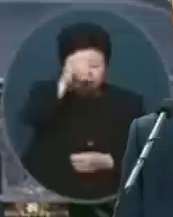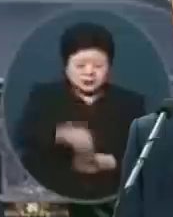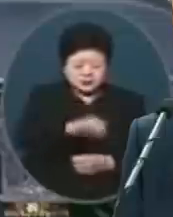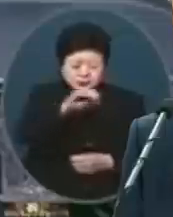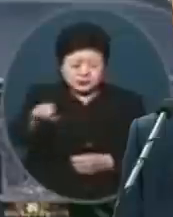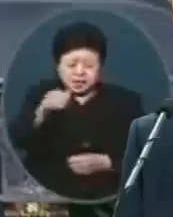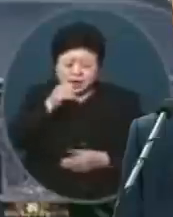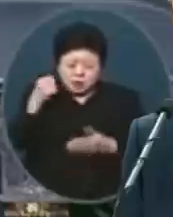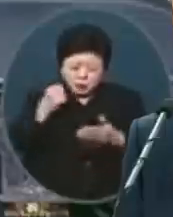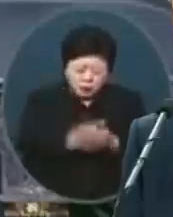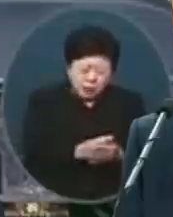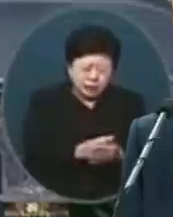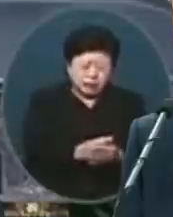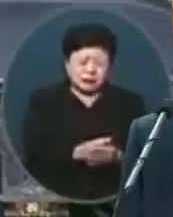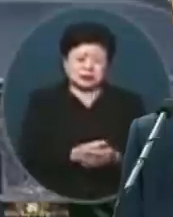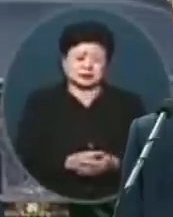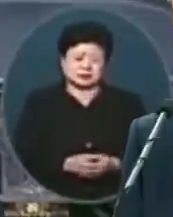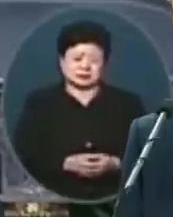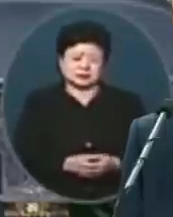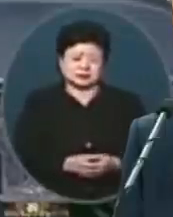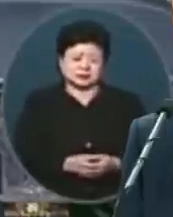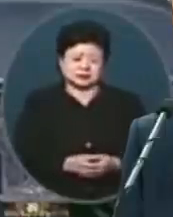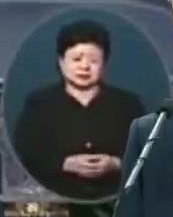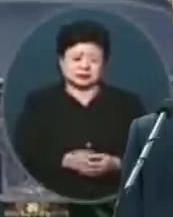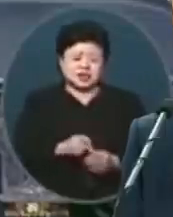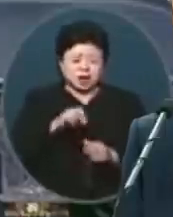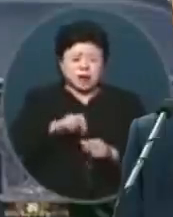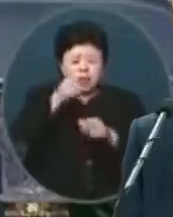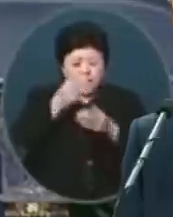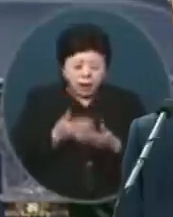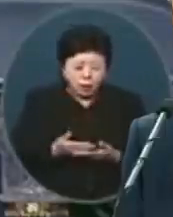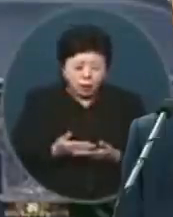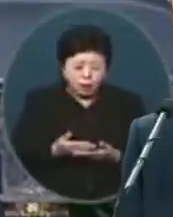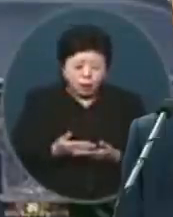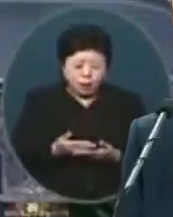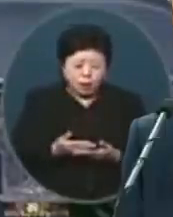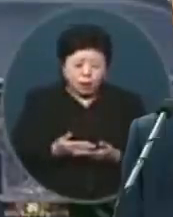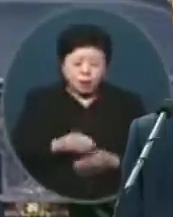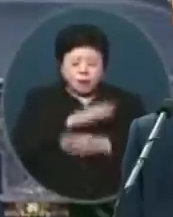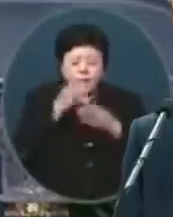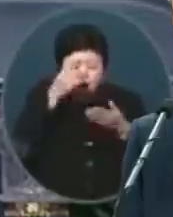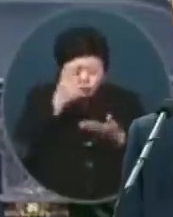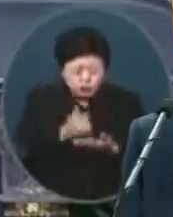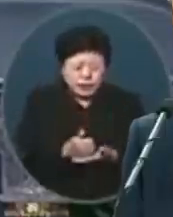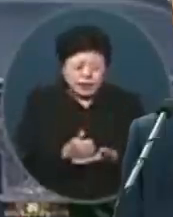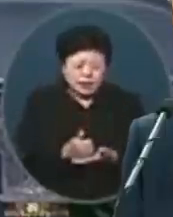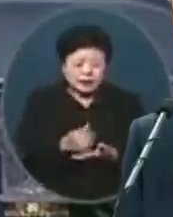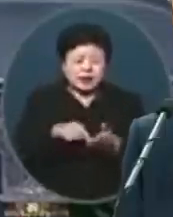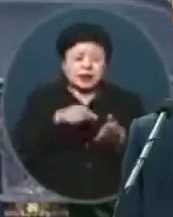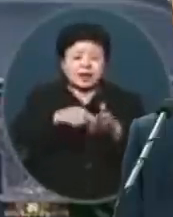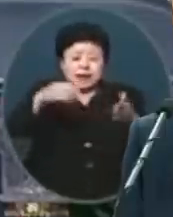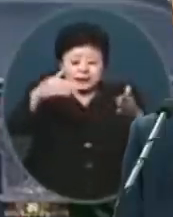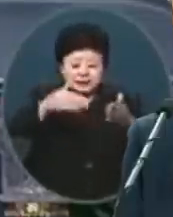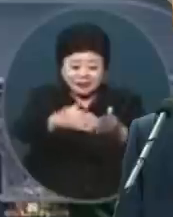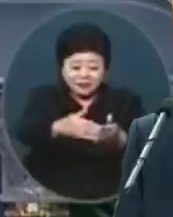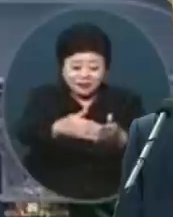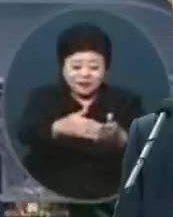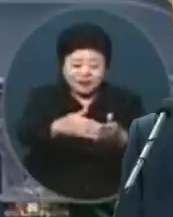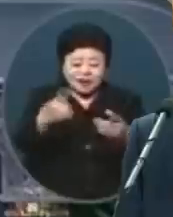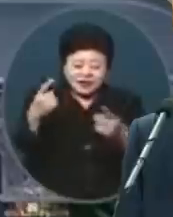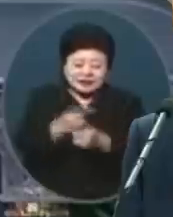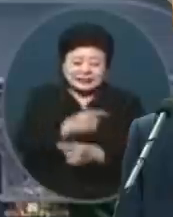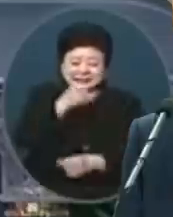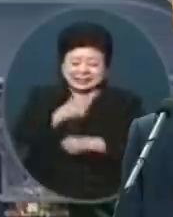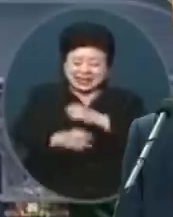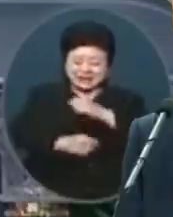십자가에 못 박혀 형벌을 받아 그 모든 죄를 청산하시고 그 대신